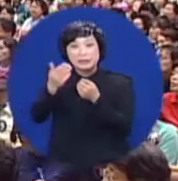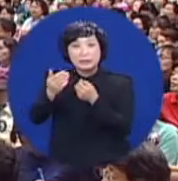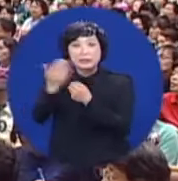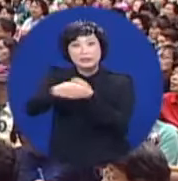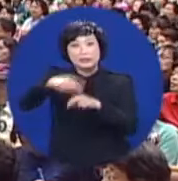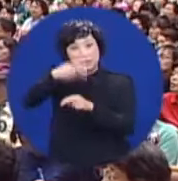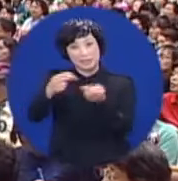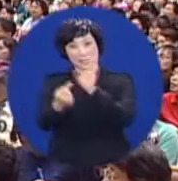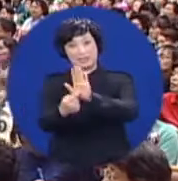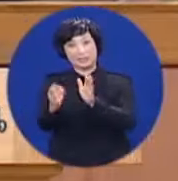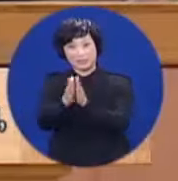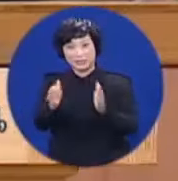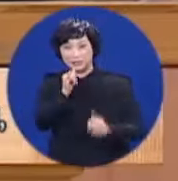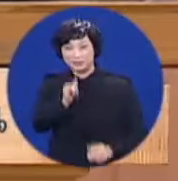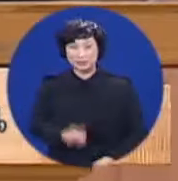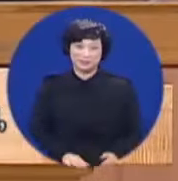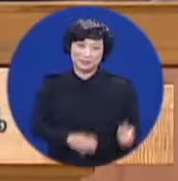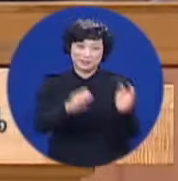사랑하는 성도요,